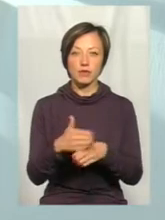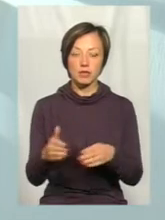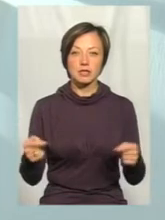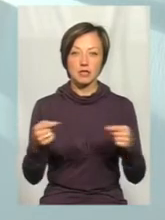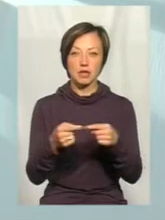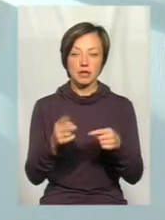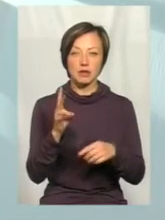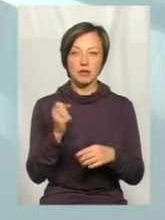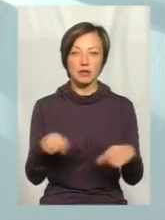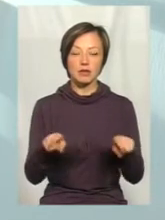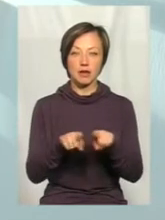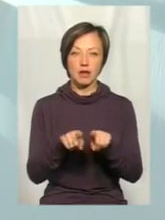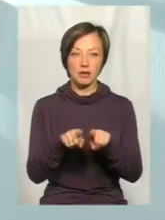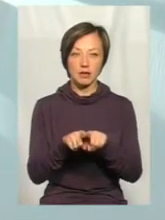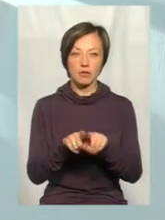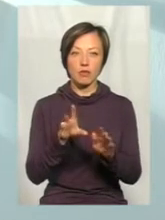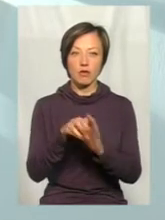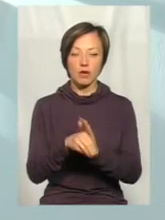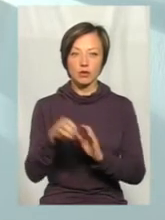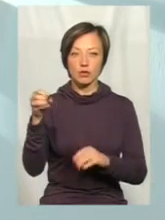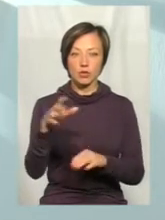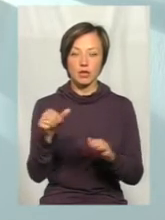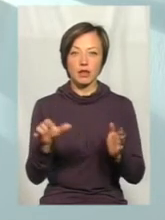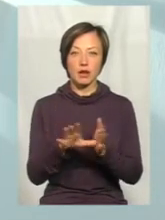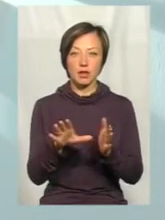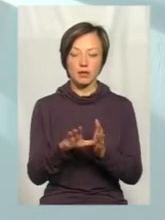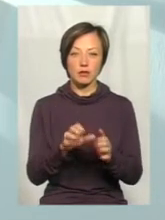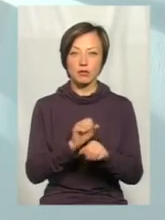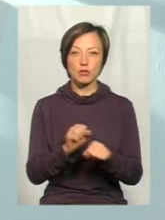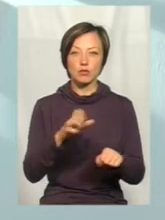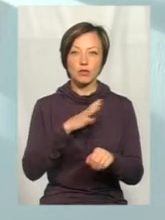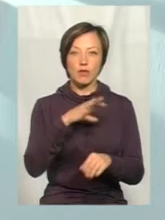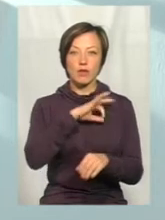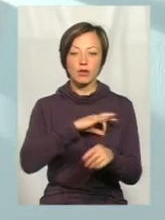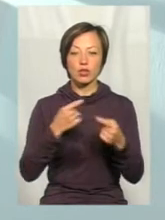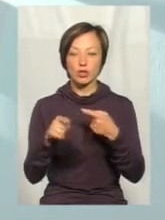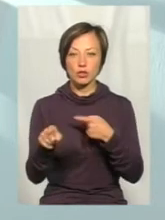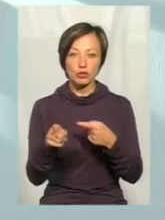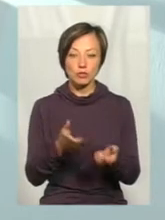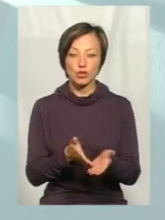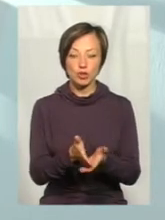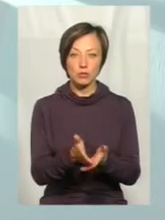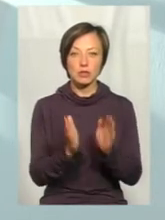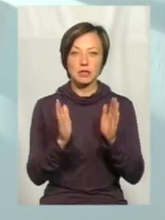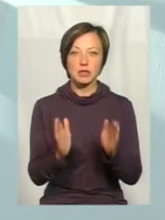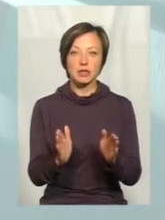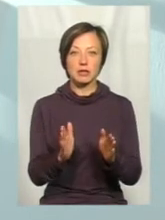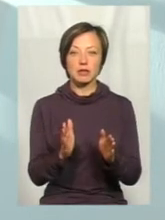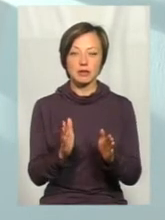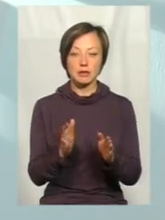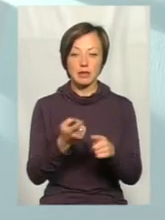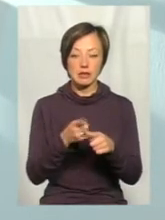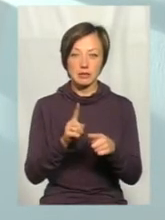на такі, на впровадження саме сонячної енергетики. Тобто їх не можна було використати якось іншим чином. Це були цільові кошти